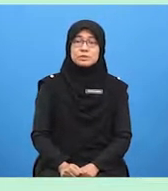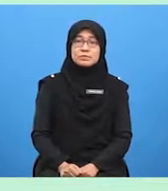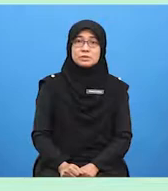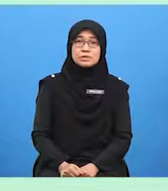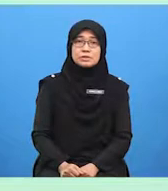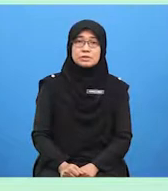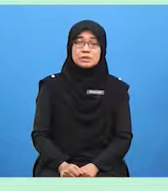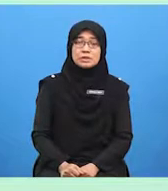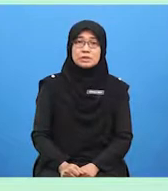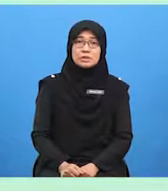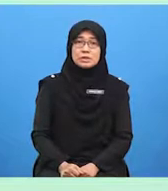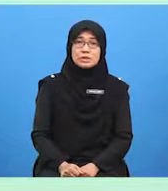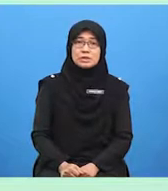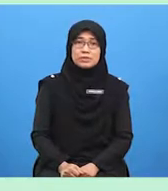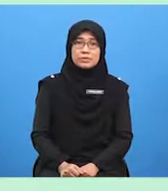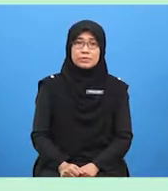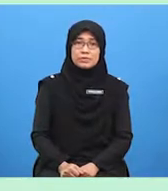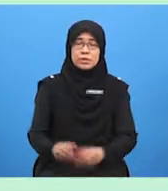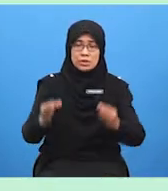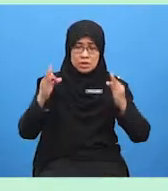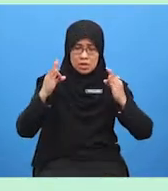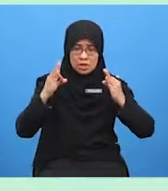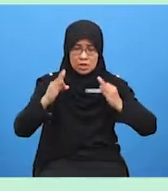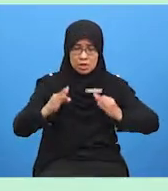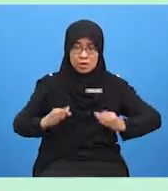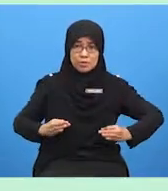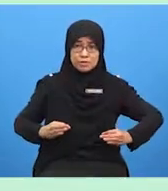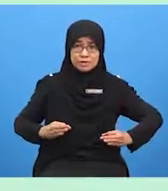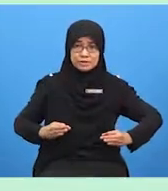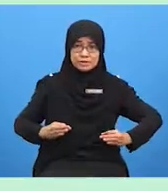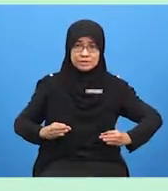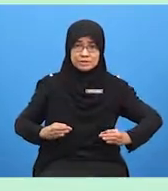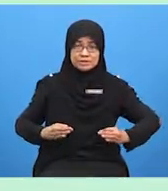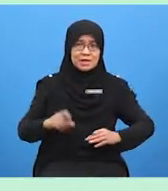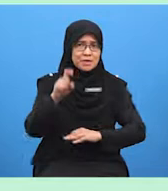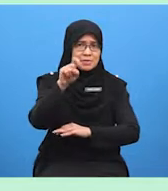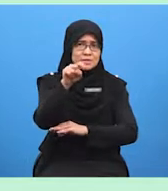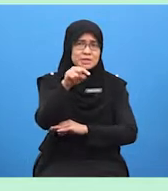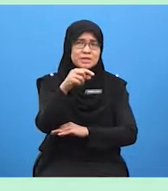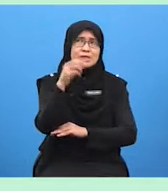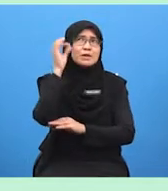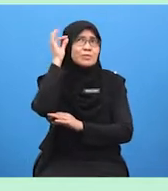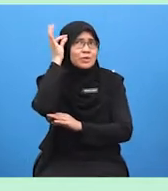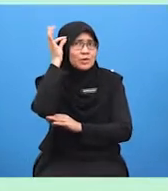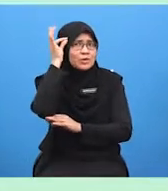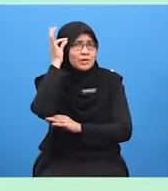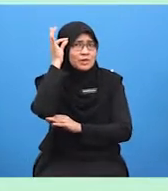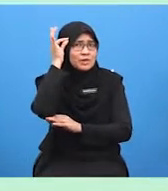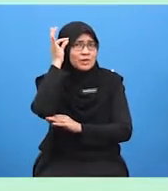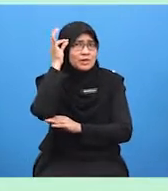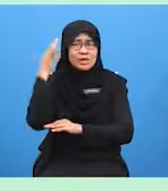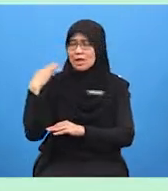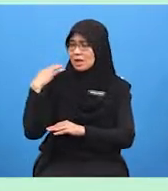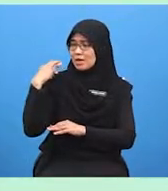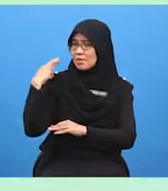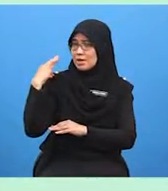Murid-murid, apabila sebut perkataan fashion, pastinya kamu membayangkan model-model yang